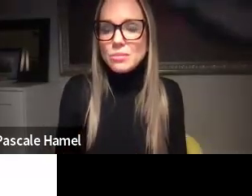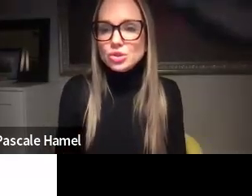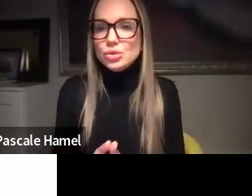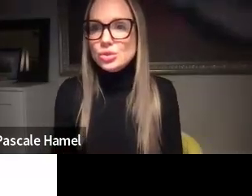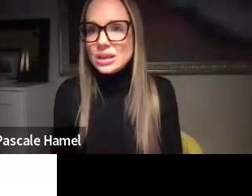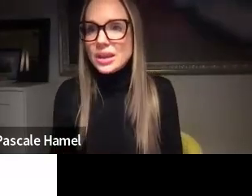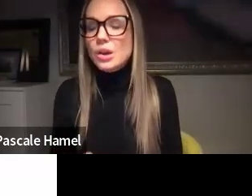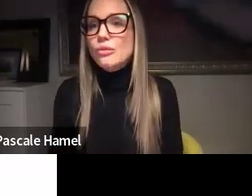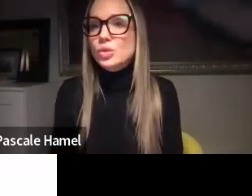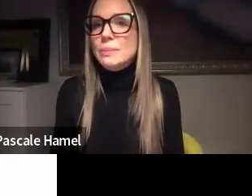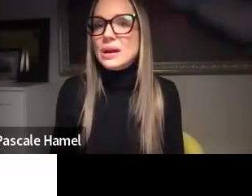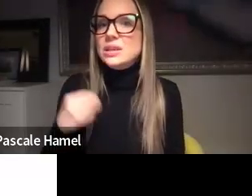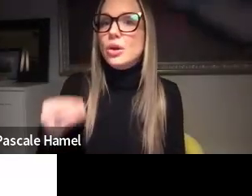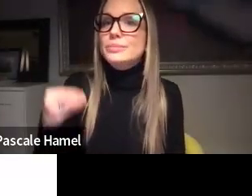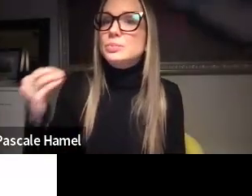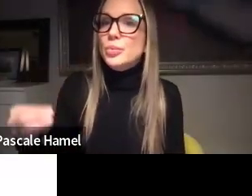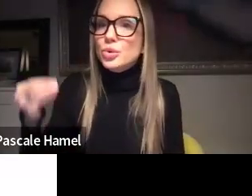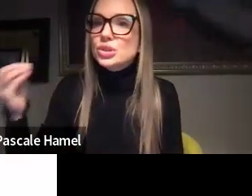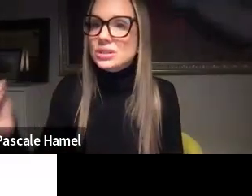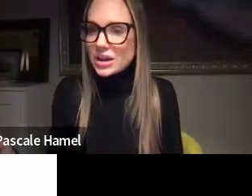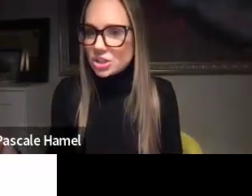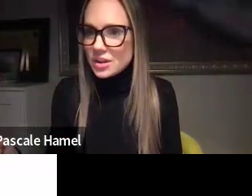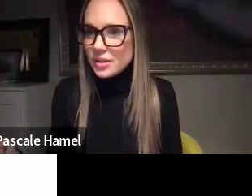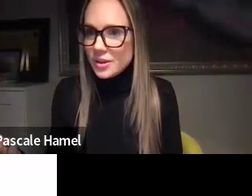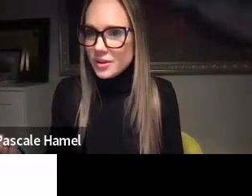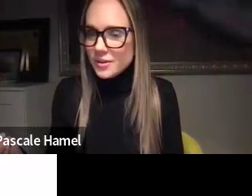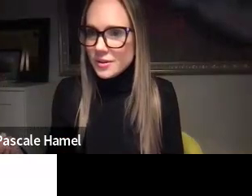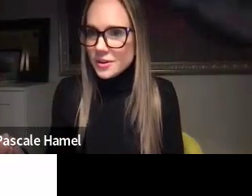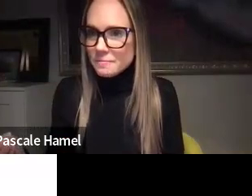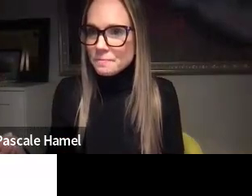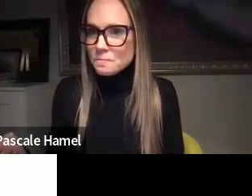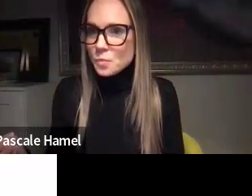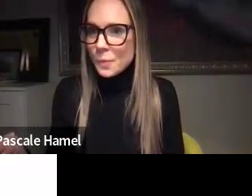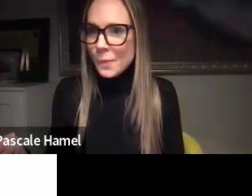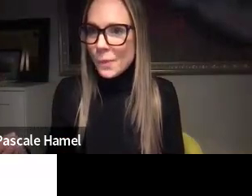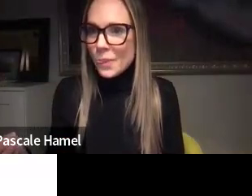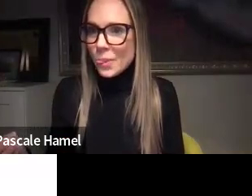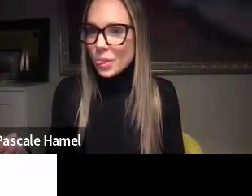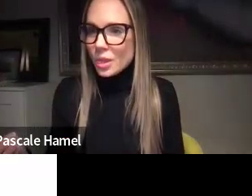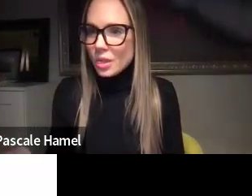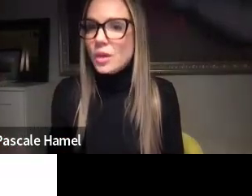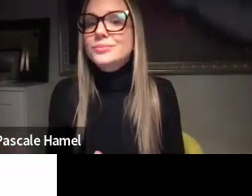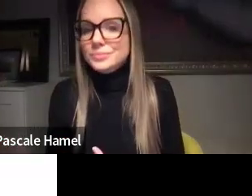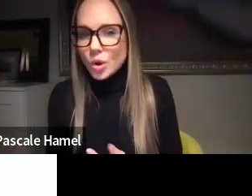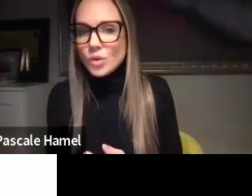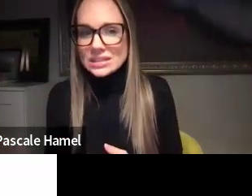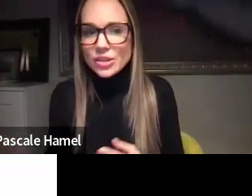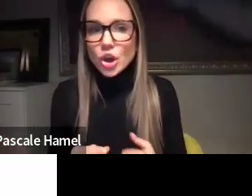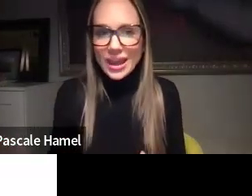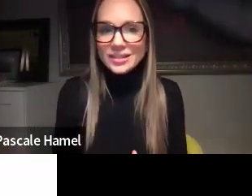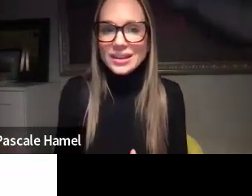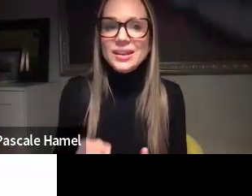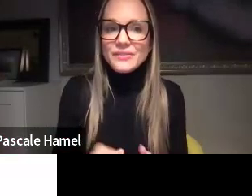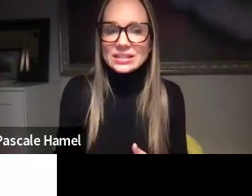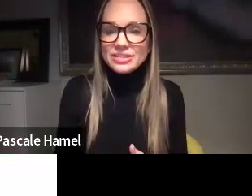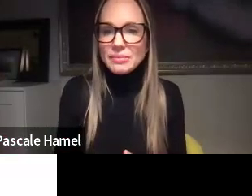OK? Mais les morceaux sur lesquels on veut dépenser un petit peu plus d'argent, on essaie